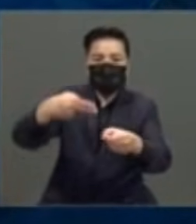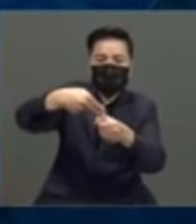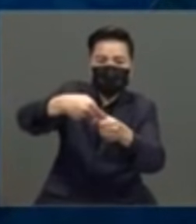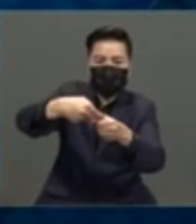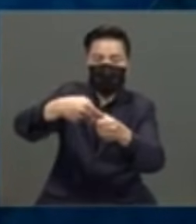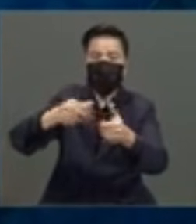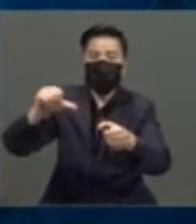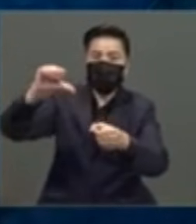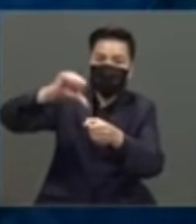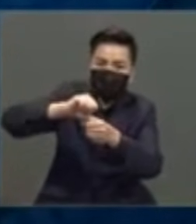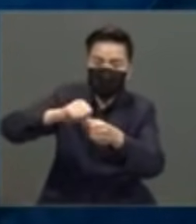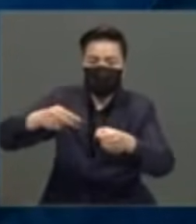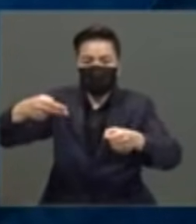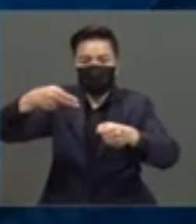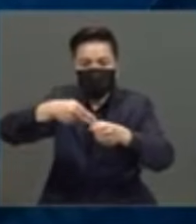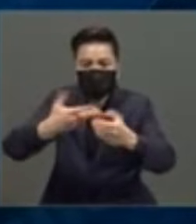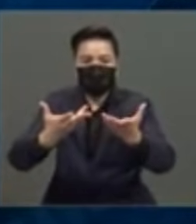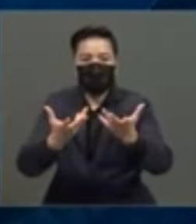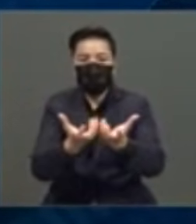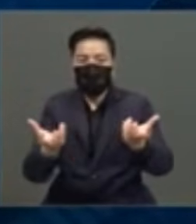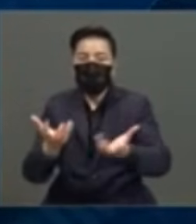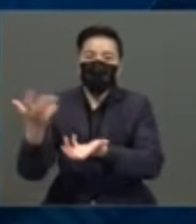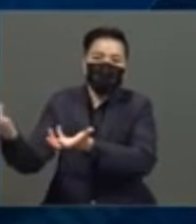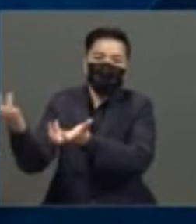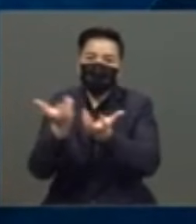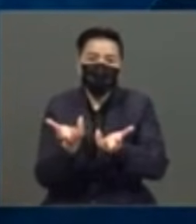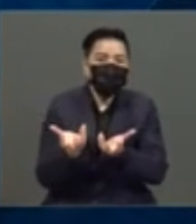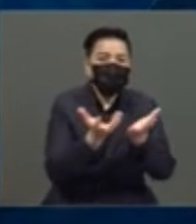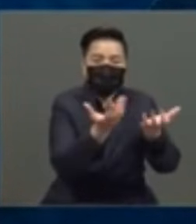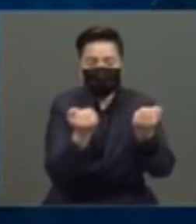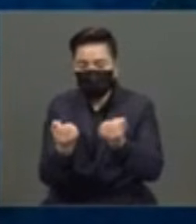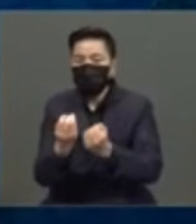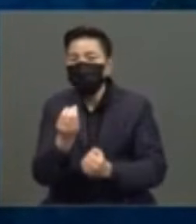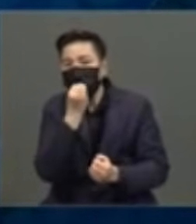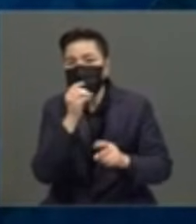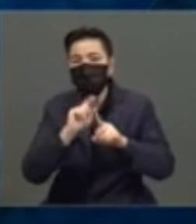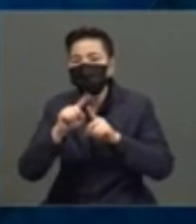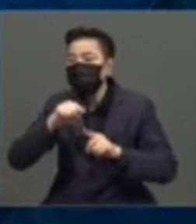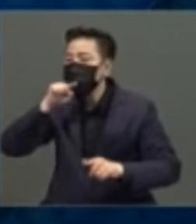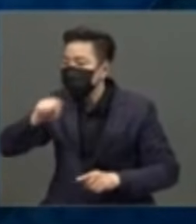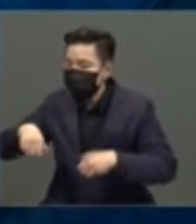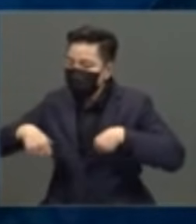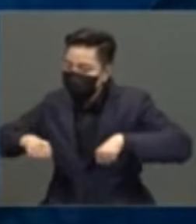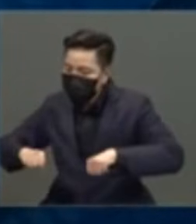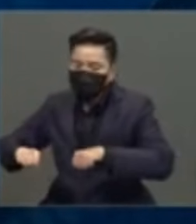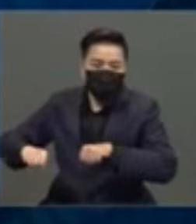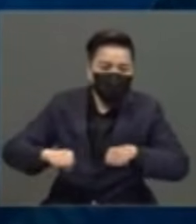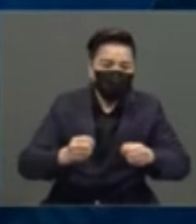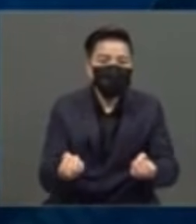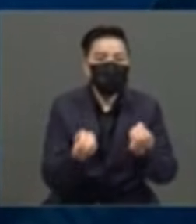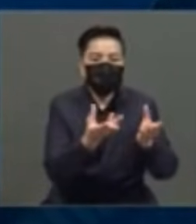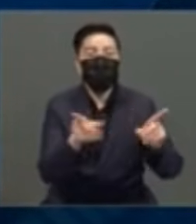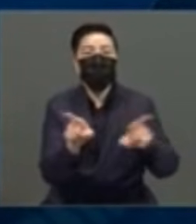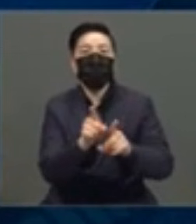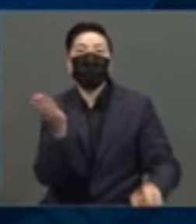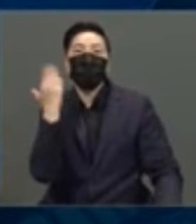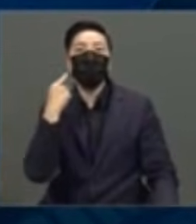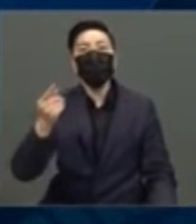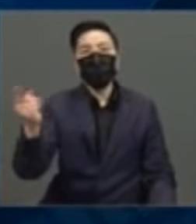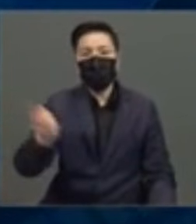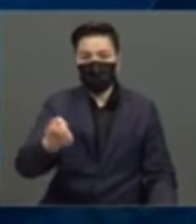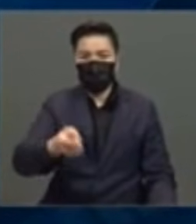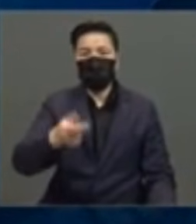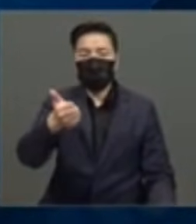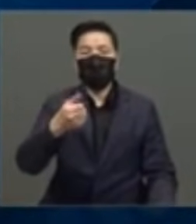ปั๊มแก๊สรวมทั้งบริการขนส่งสินค้าและอาหารตามสั่ง Delivery ออนไลน์ยังคงเปิดดำเนินการได้ตามความจำเป็นแล้ว